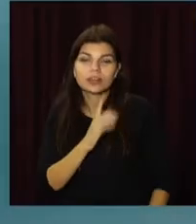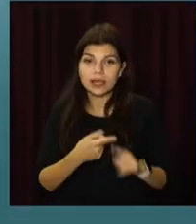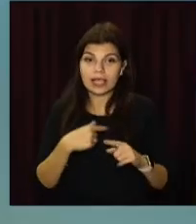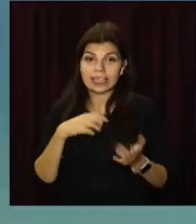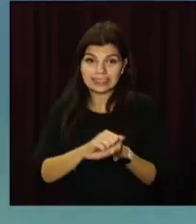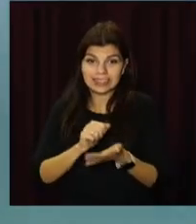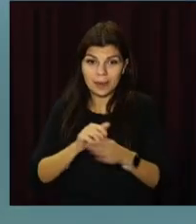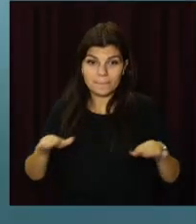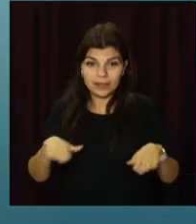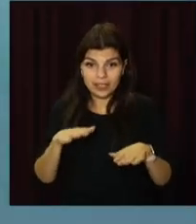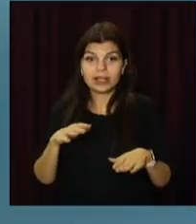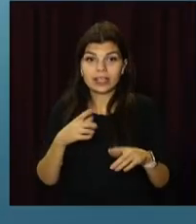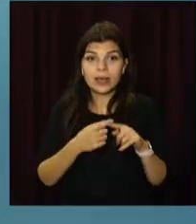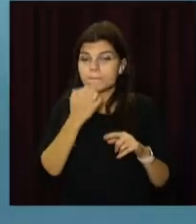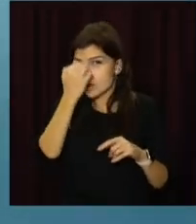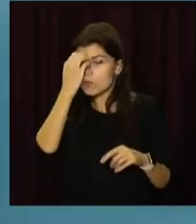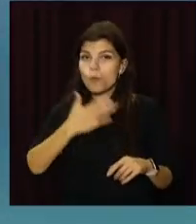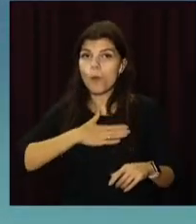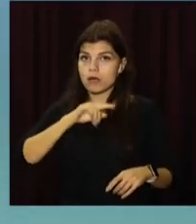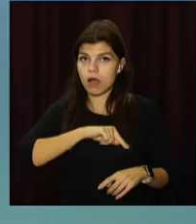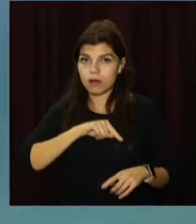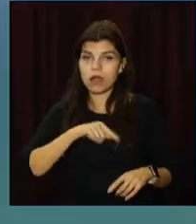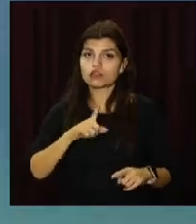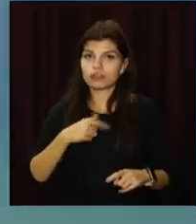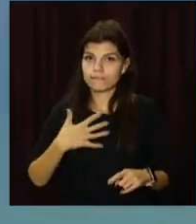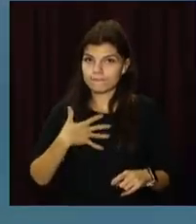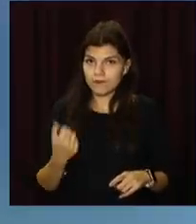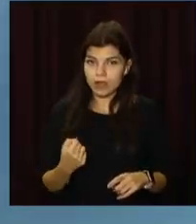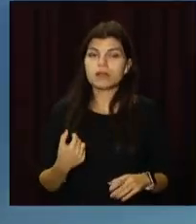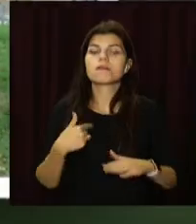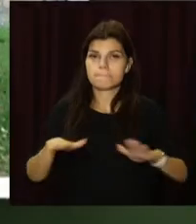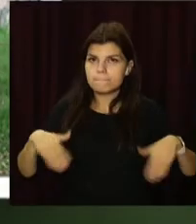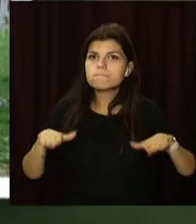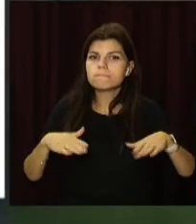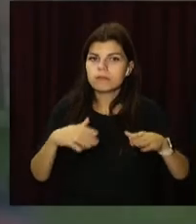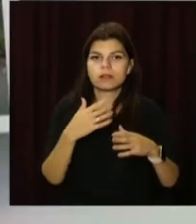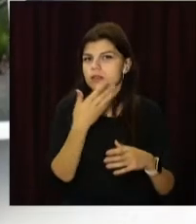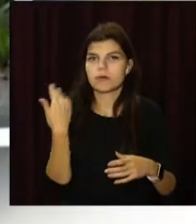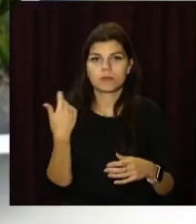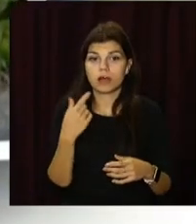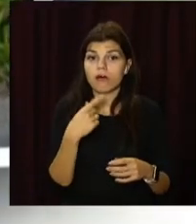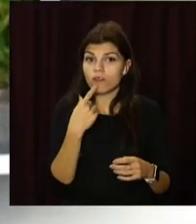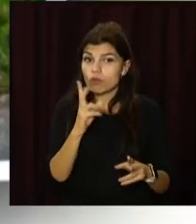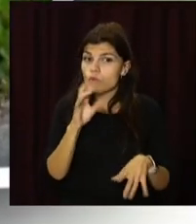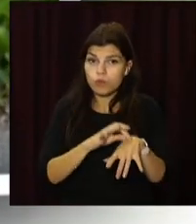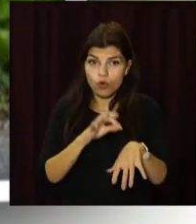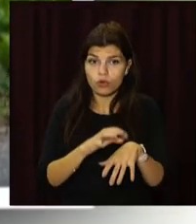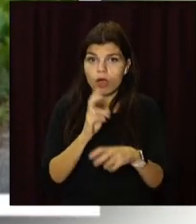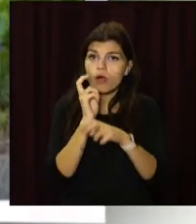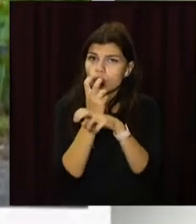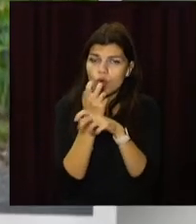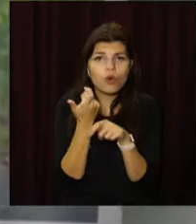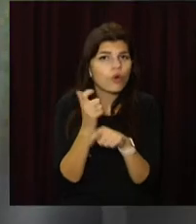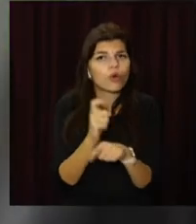плаванням. І благодаря моєму характеру, який не дозволив мені здатися, я поплила. У тих, хто страждає на кришталеву хворобу, кістки